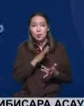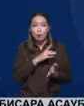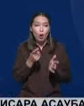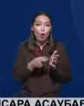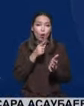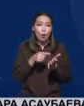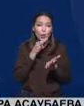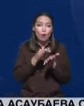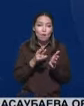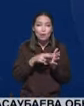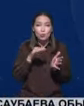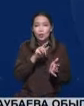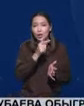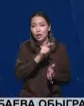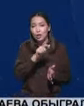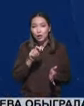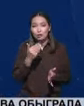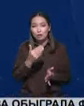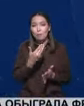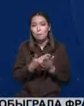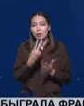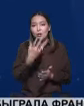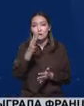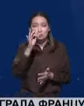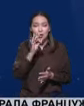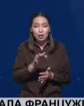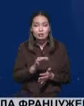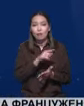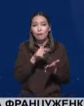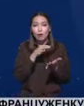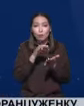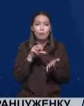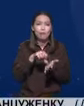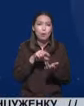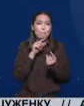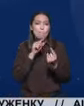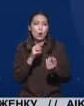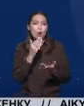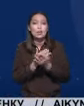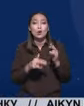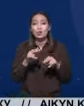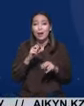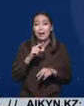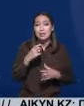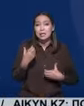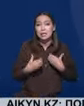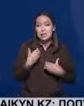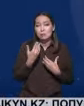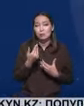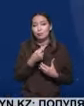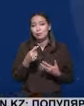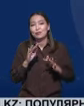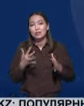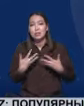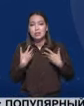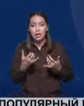8 тысяч граждан. В то же время почти 25% опрошенных выступают против строительства АЭС, опасаясь негативного воздействия